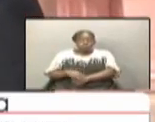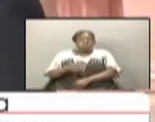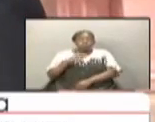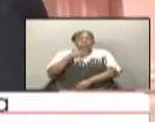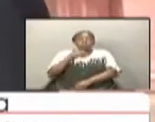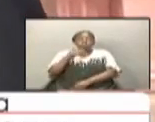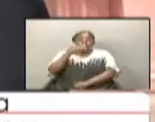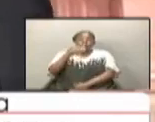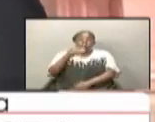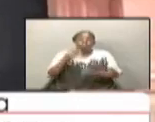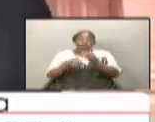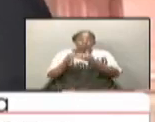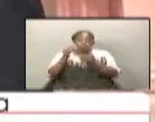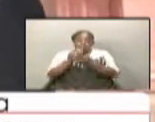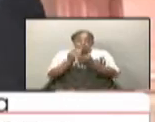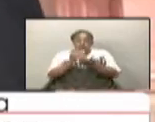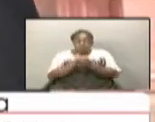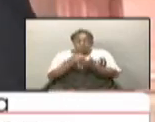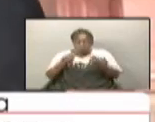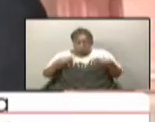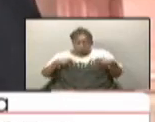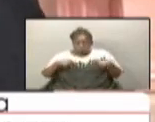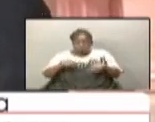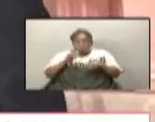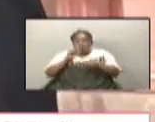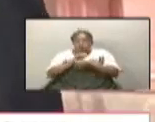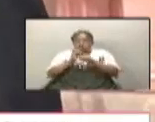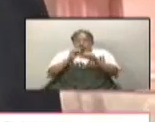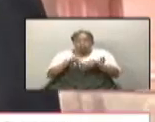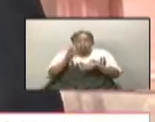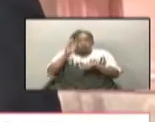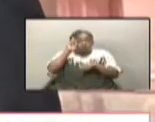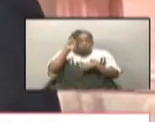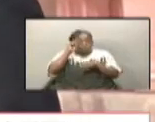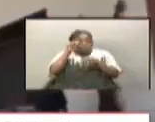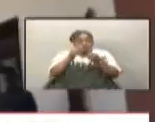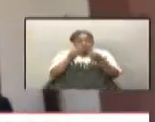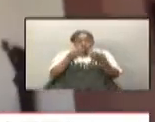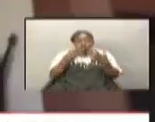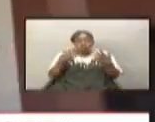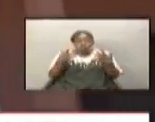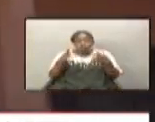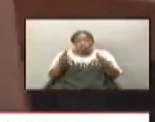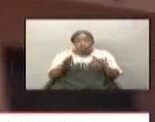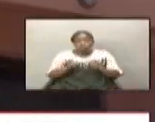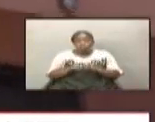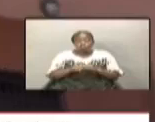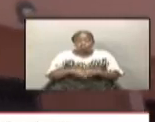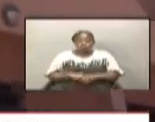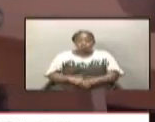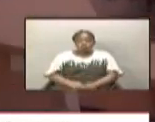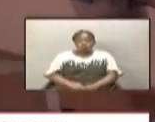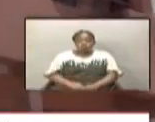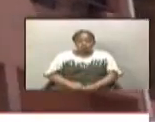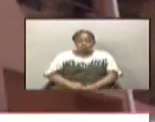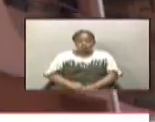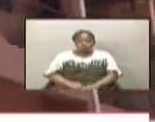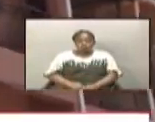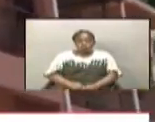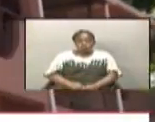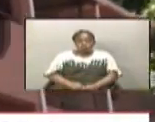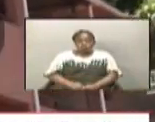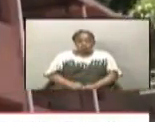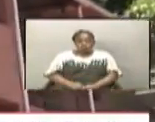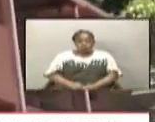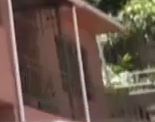okwebaza Katonda kuba tubajjukira penge ekkanisa tulina bye tulina okubajjukirako bingi ndesa ne mutyaba nedde bitalo yakusakidde gule